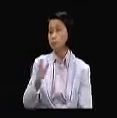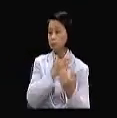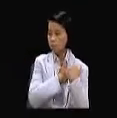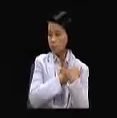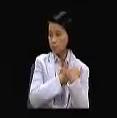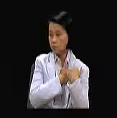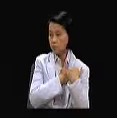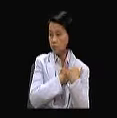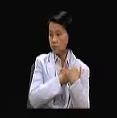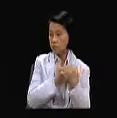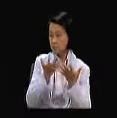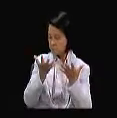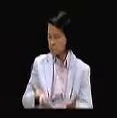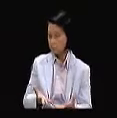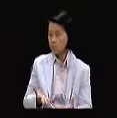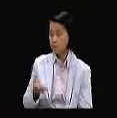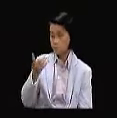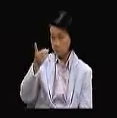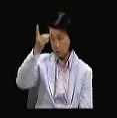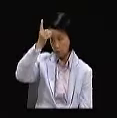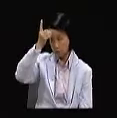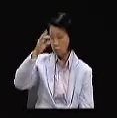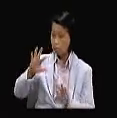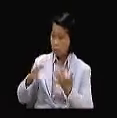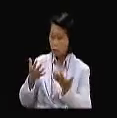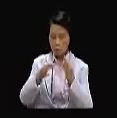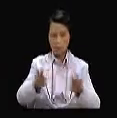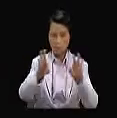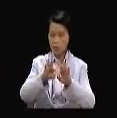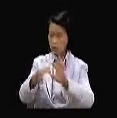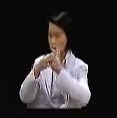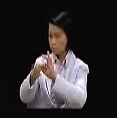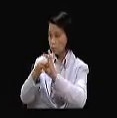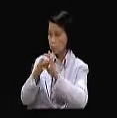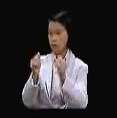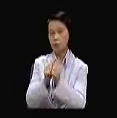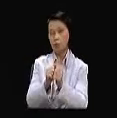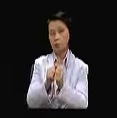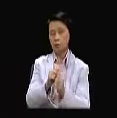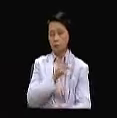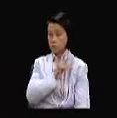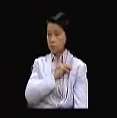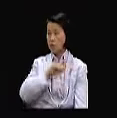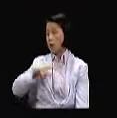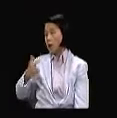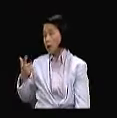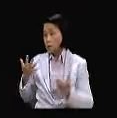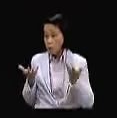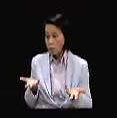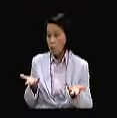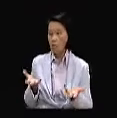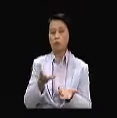segitu atau sebesar datas Were A Bagaimana punya kepentingan untuk kerjasama dengan satu dengan Kementerian yang lain juga